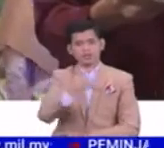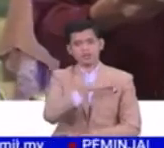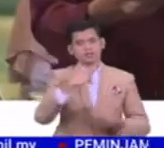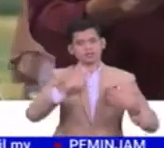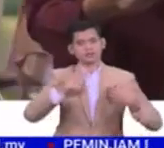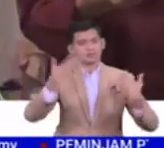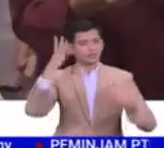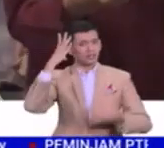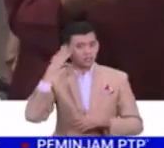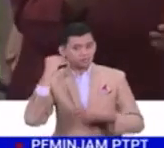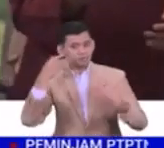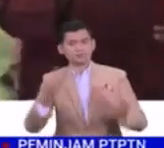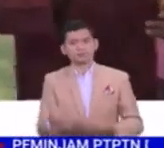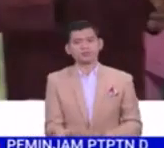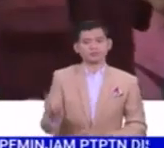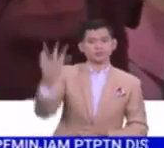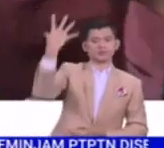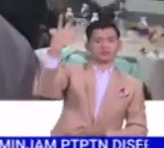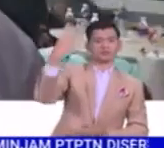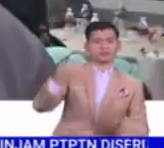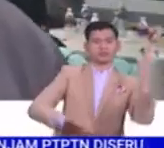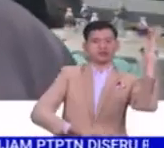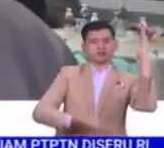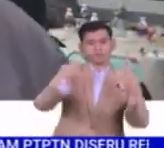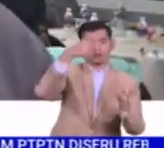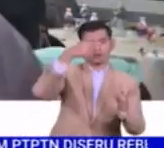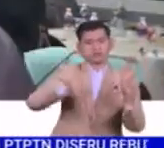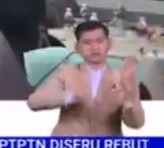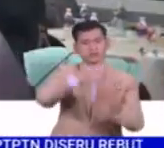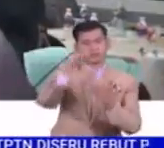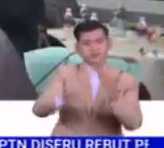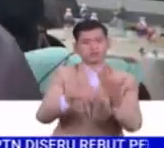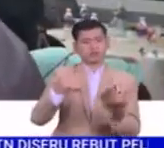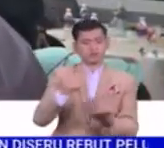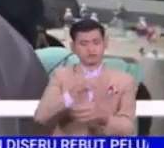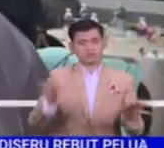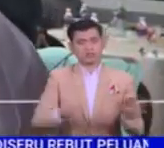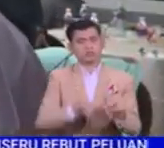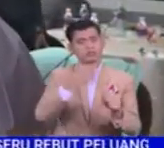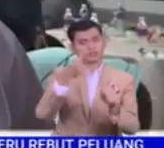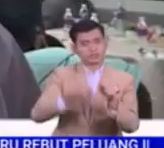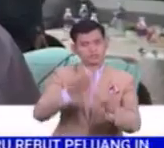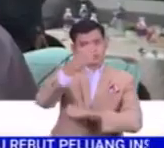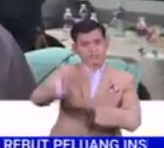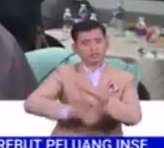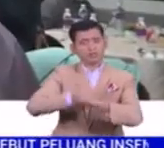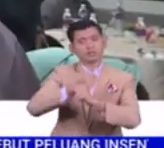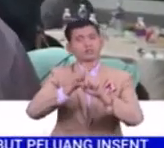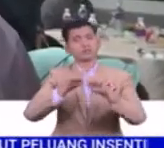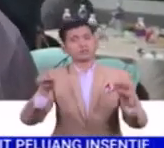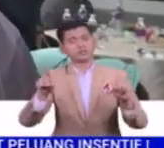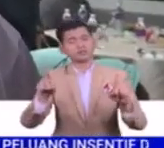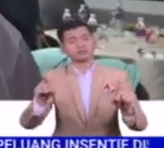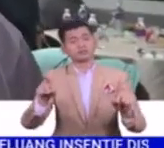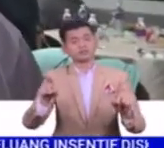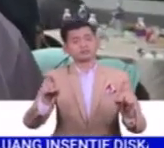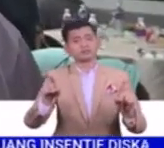pengalaman berbuka di hotel berkenaan. Program ni kami buat tiap-tiap tahun. Tapi